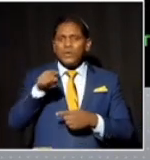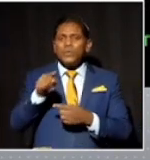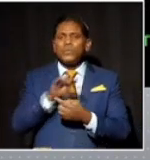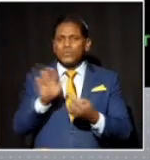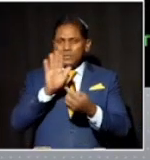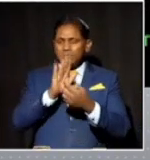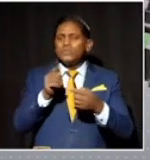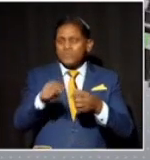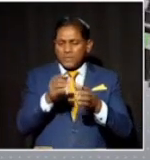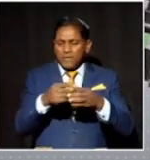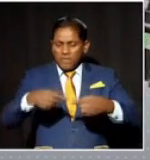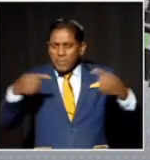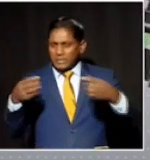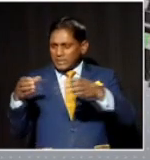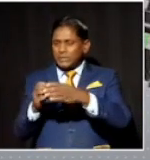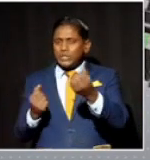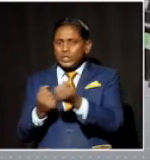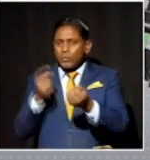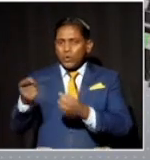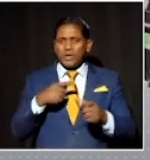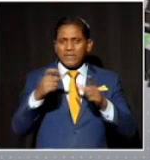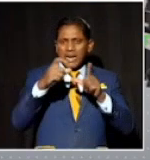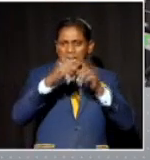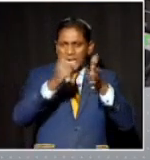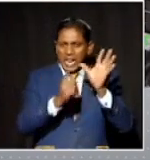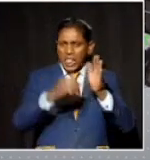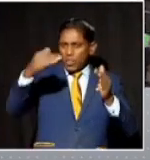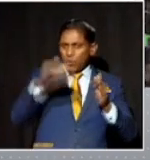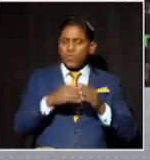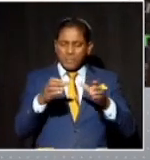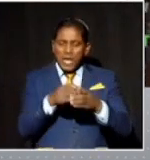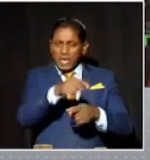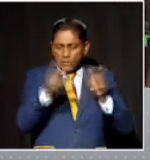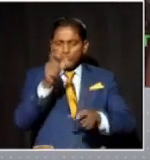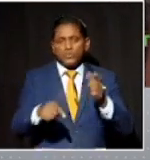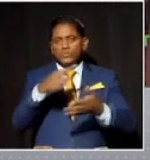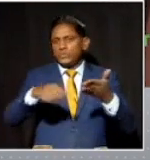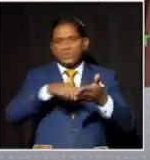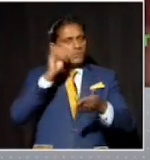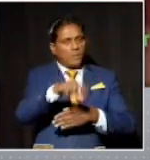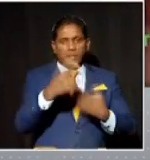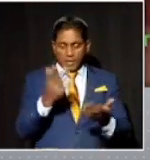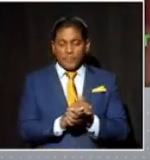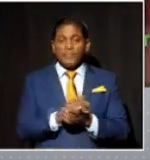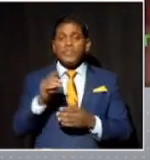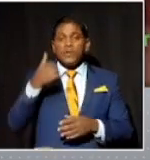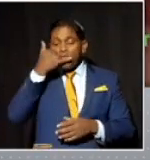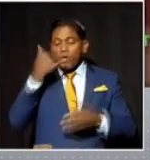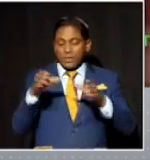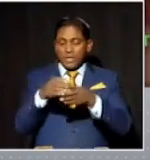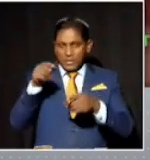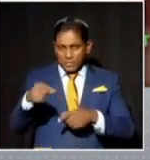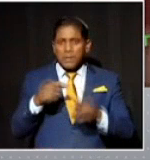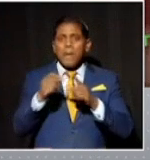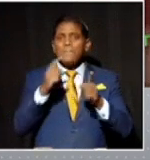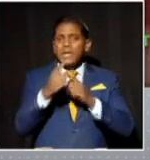වූ ඩලස් අලහපෙරුම් මහතා ඇතුළු පිරිස ඡන්දය දීමෙන් වැළකී සිටියා. සමගි ජනබලවේගයෙන් පාර්ලිමේන්තුවට තේරිපත් වූ කුමාර්